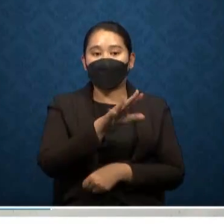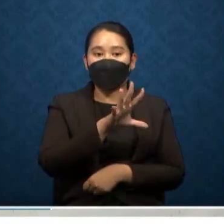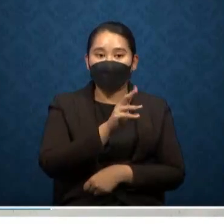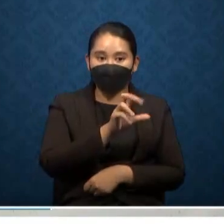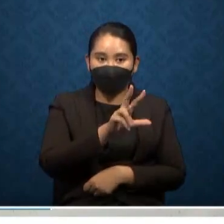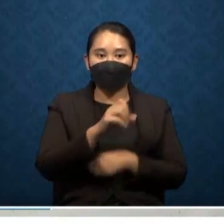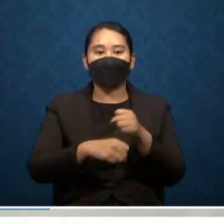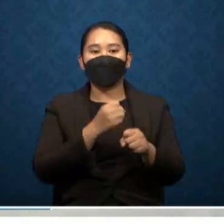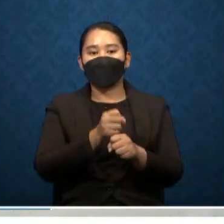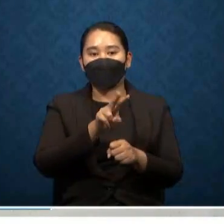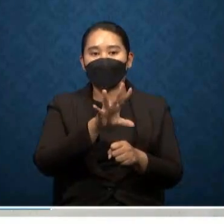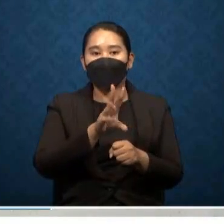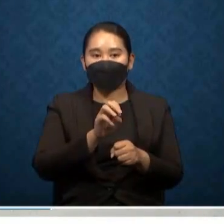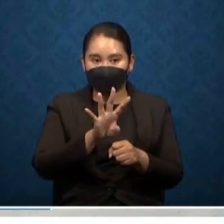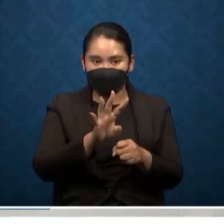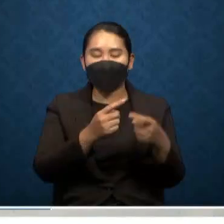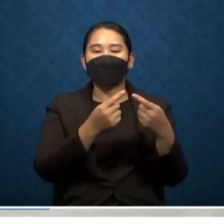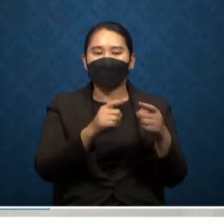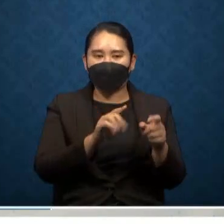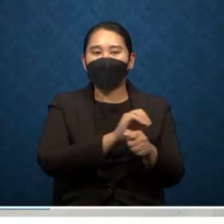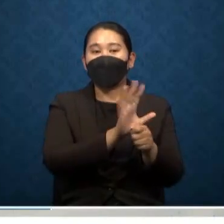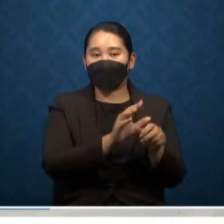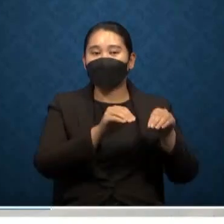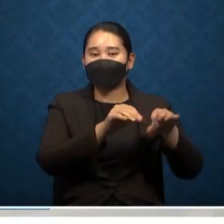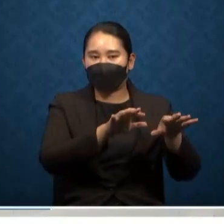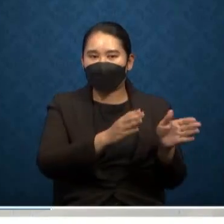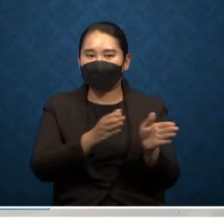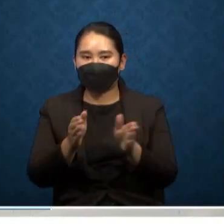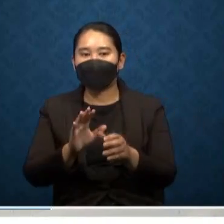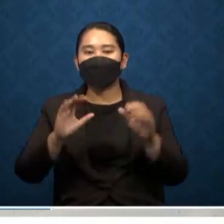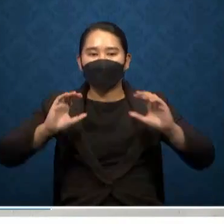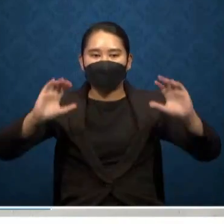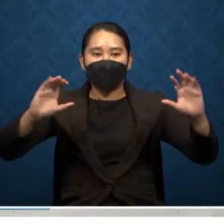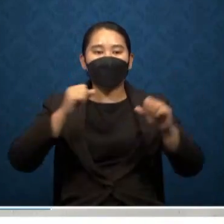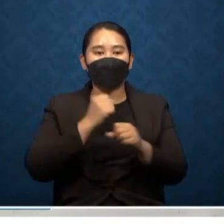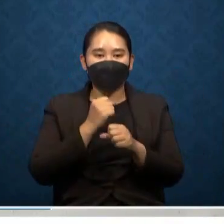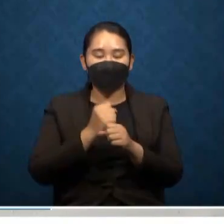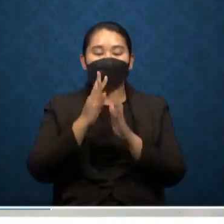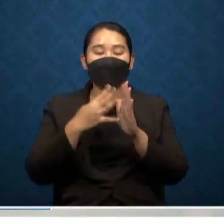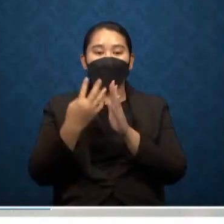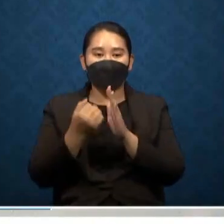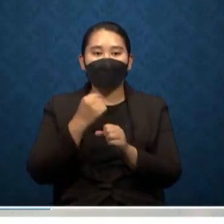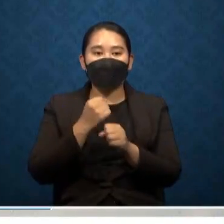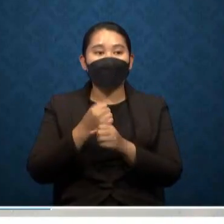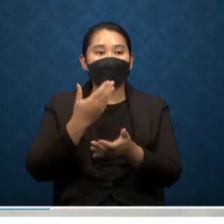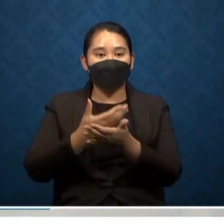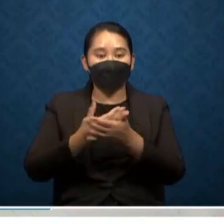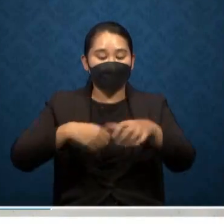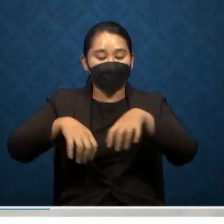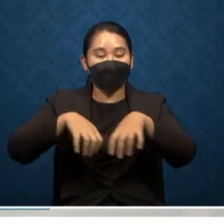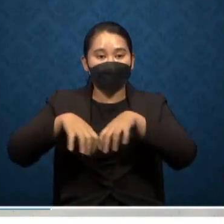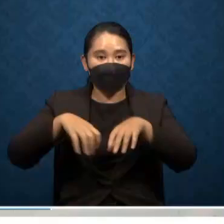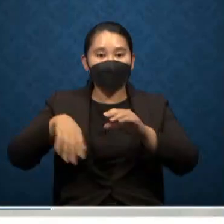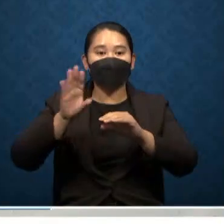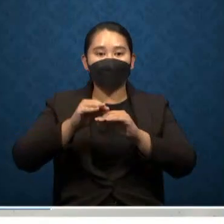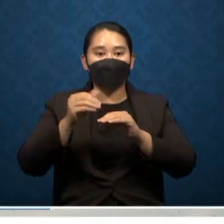ซึ่งเป็นสถานการณ์ที่ไม่ปกติรัฐบาลนั้นก็มีความจำเป็นต้องดำเนินการดำเนินนโยบายการคลังเพิ่มเ